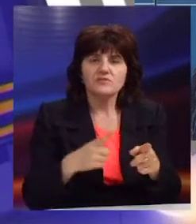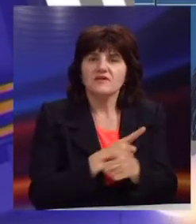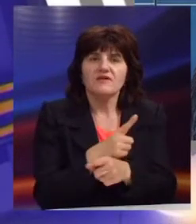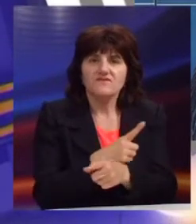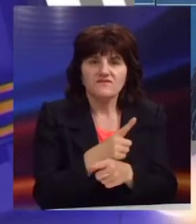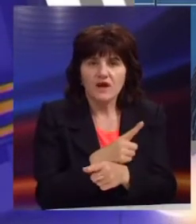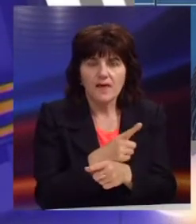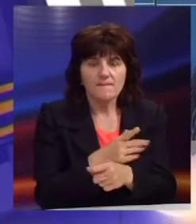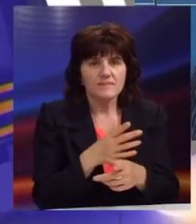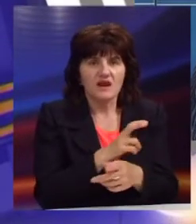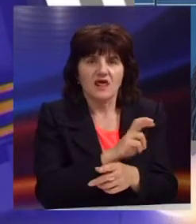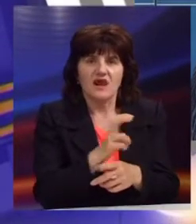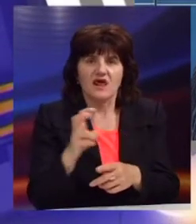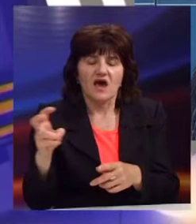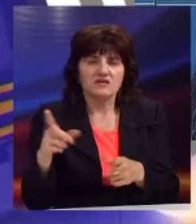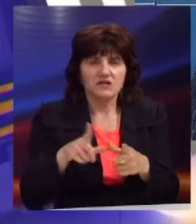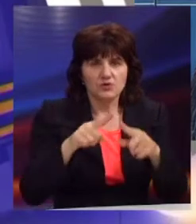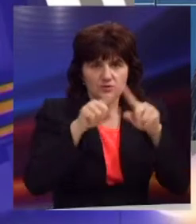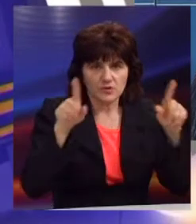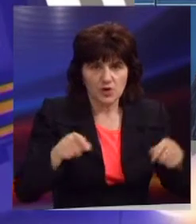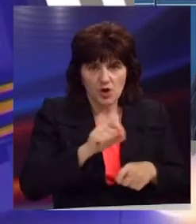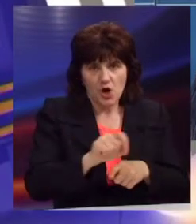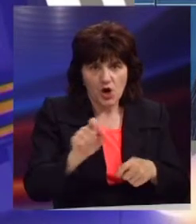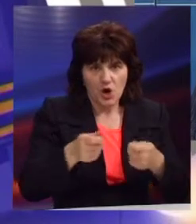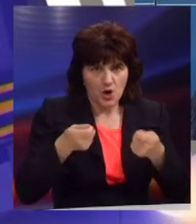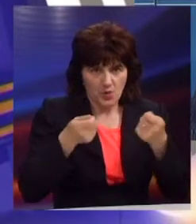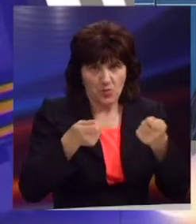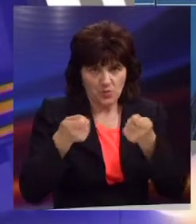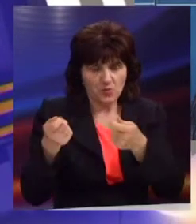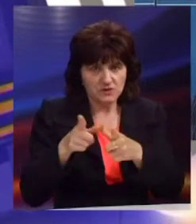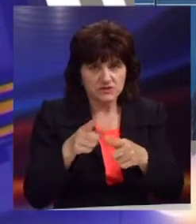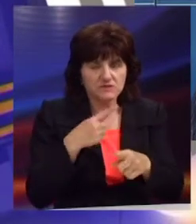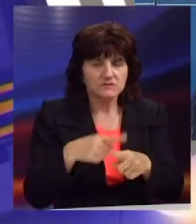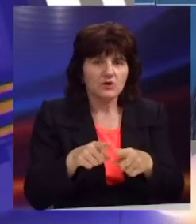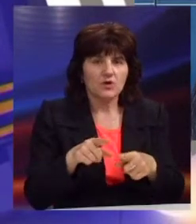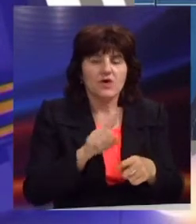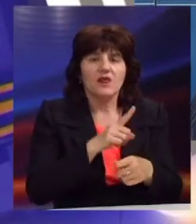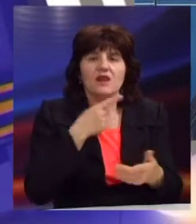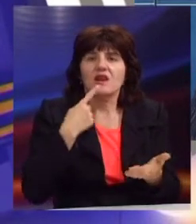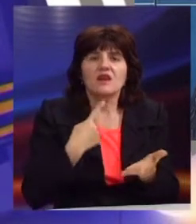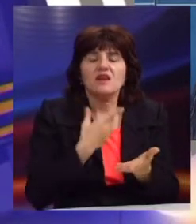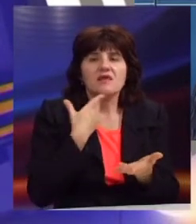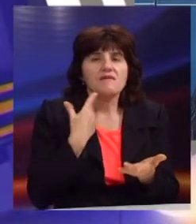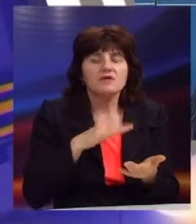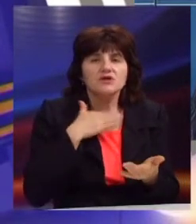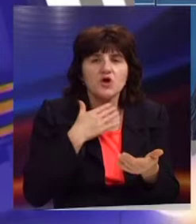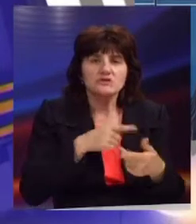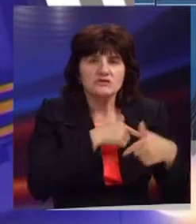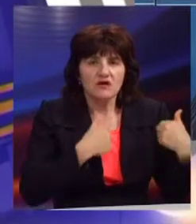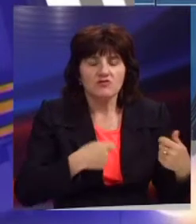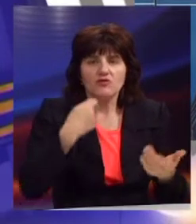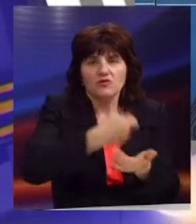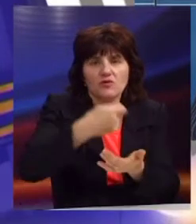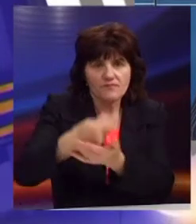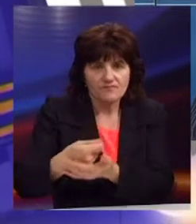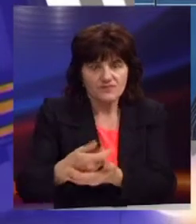vremenske razlike u raspisivanju konkursa za dodelu sredstava, to je zbog opšteg nedostatka donatora, tako